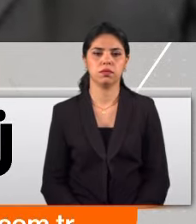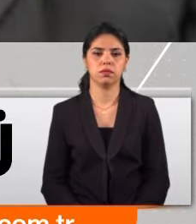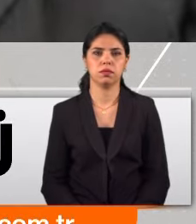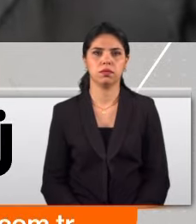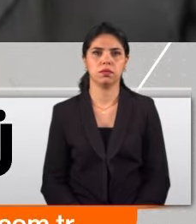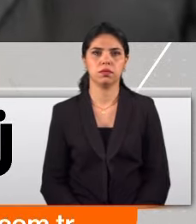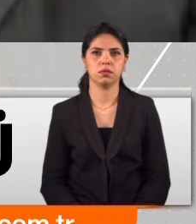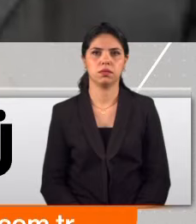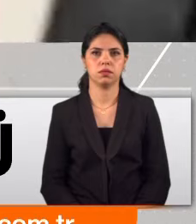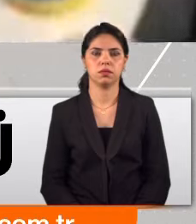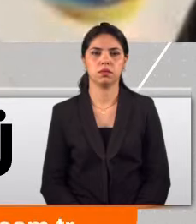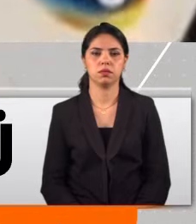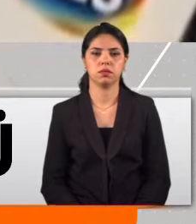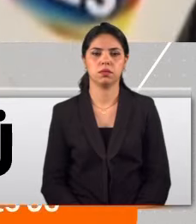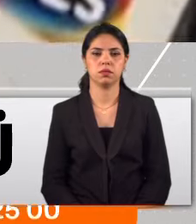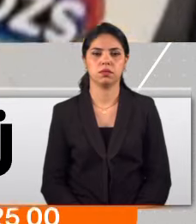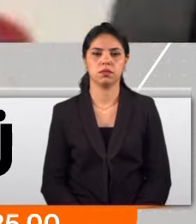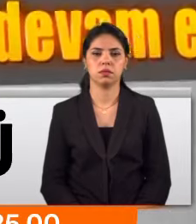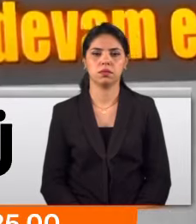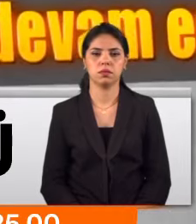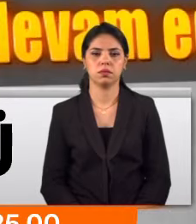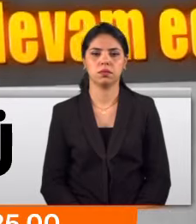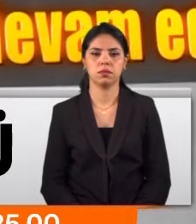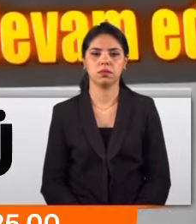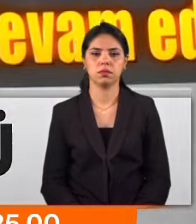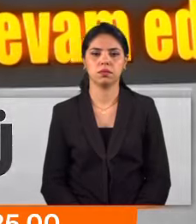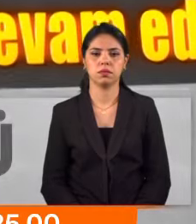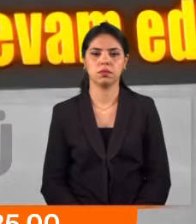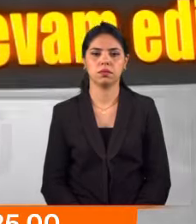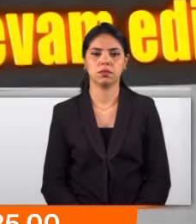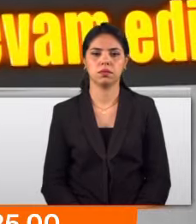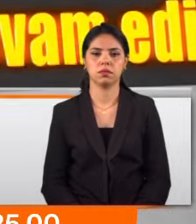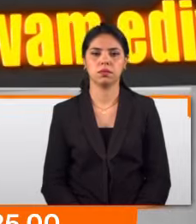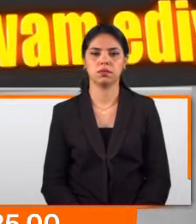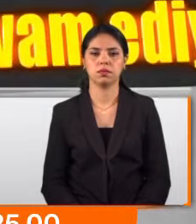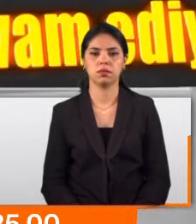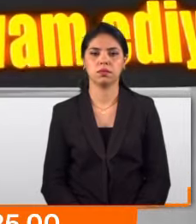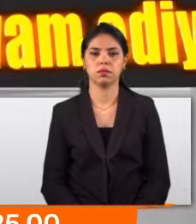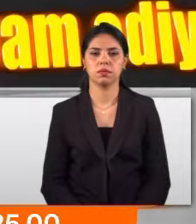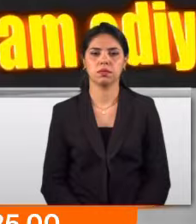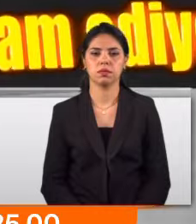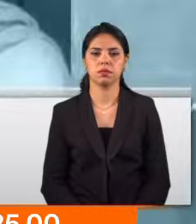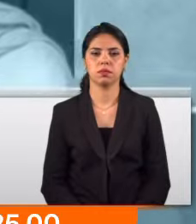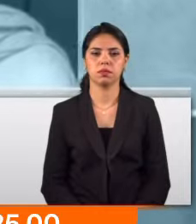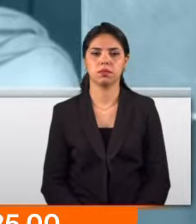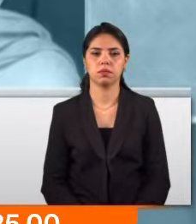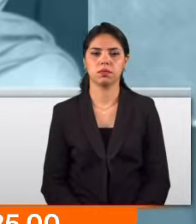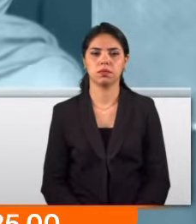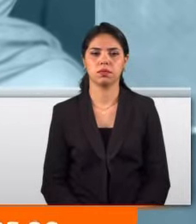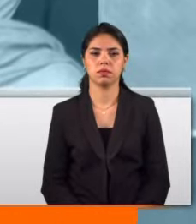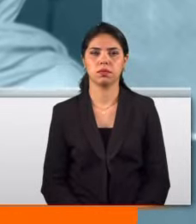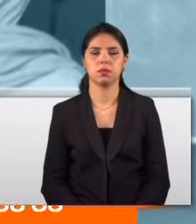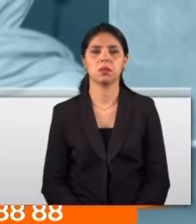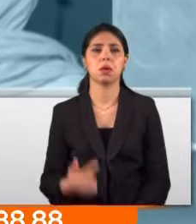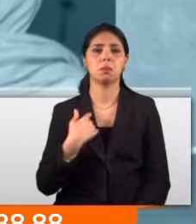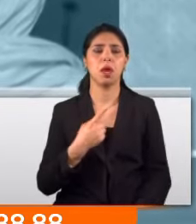değildir. Çok net bir şekilde. Davamızı biz yaptık zaten. Bu süreçte de davamız devam ediyor. Kabul etmiyorsunuz siz